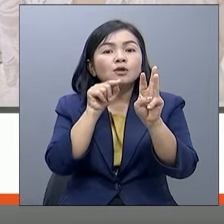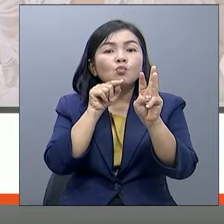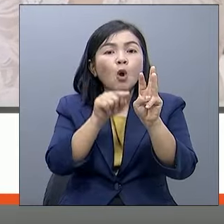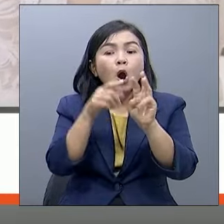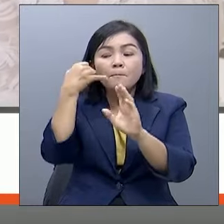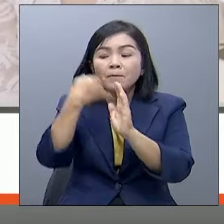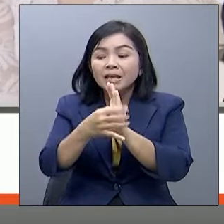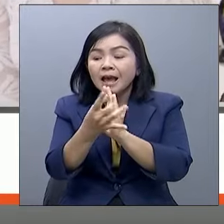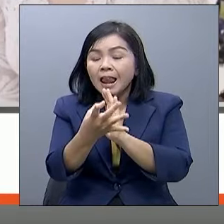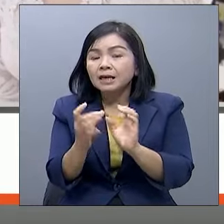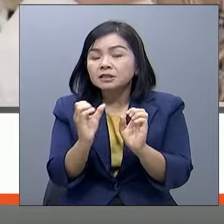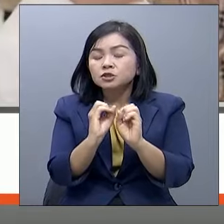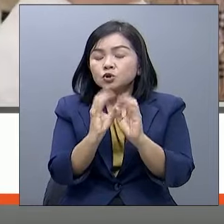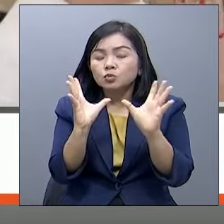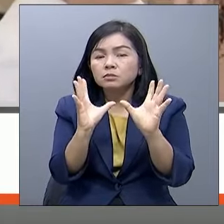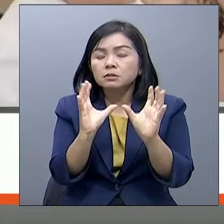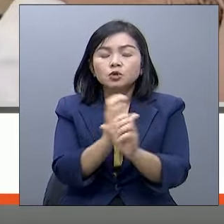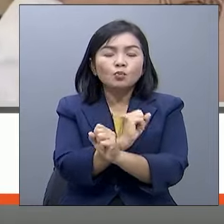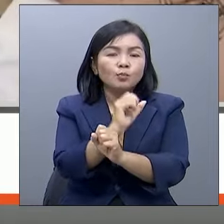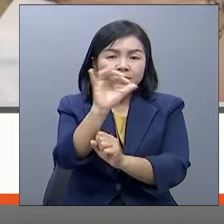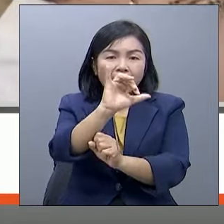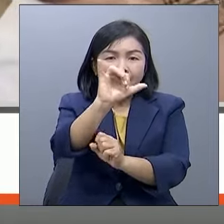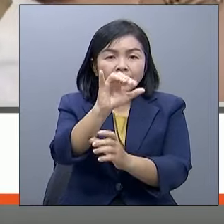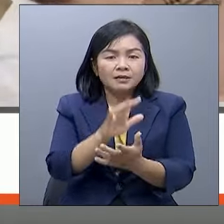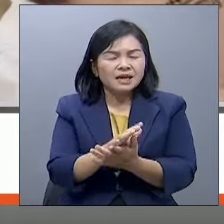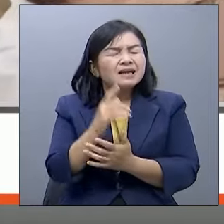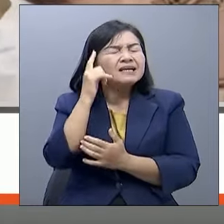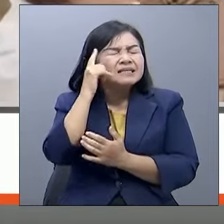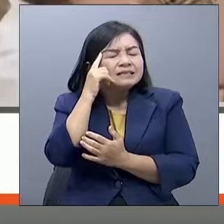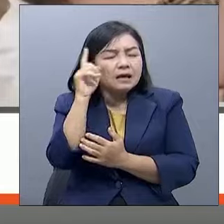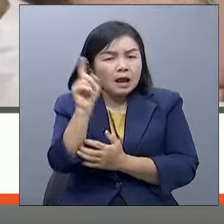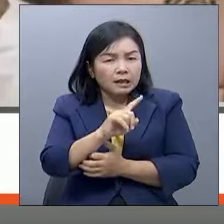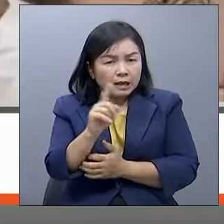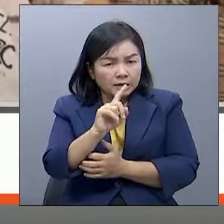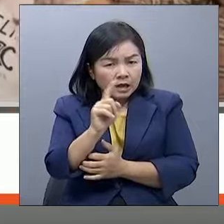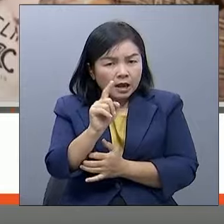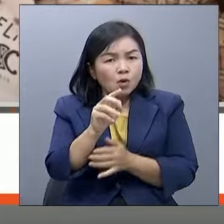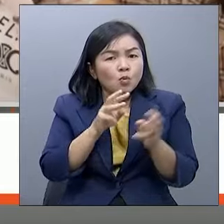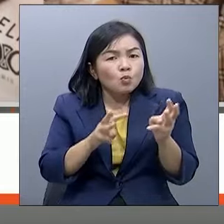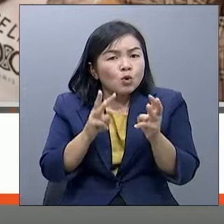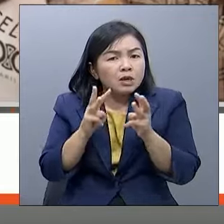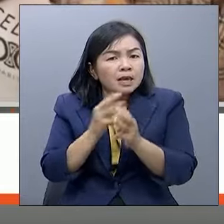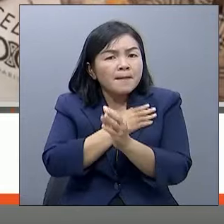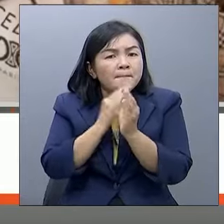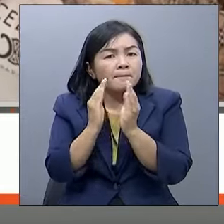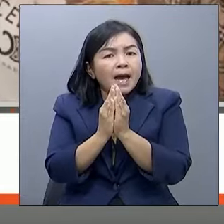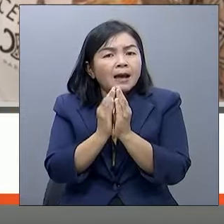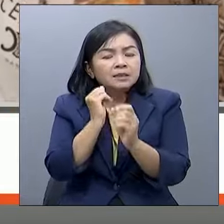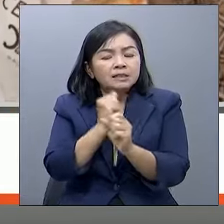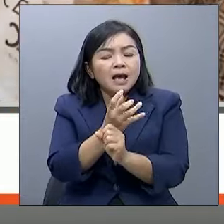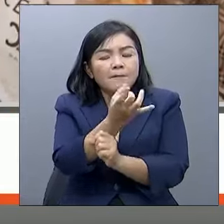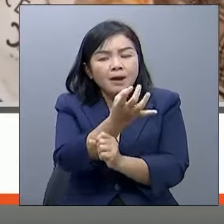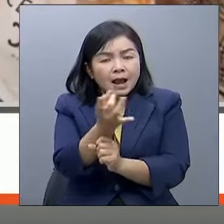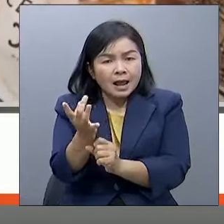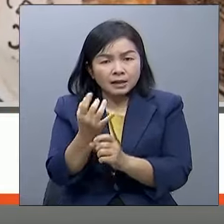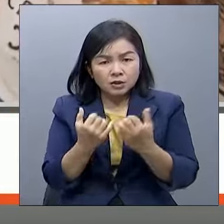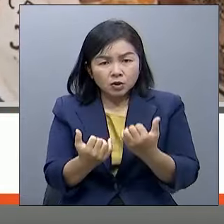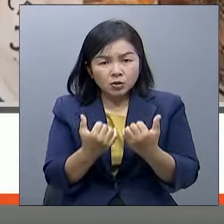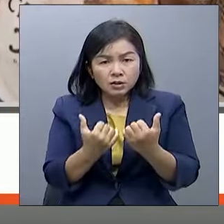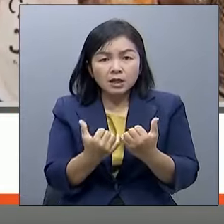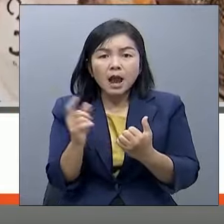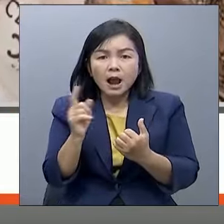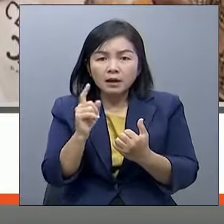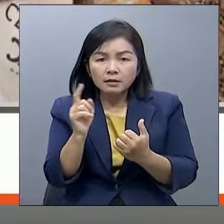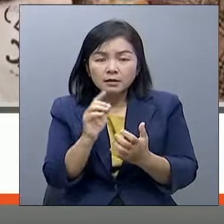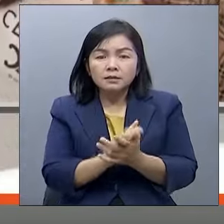อะไรแต่สิ่งที่น่าคิดก็คือแล้วแนวทางที่ท่านจะพึงกระทำได้ในฐานะสมณเพศเพื่อแสดงความบริ